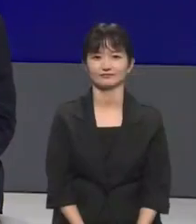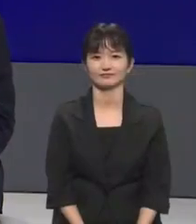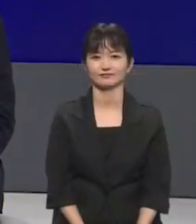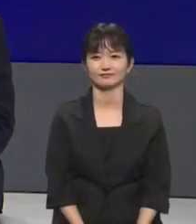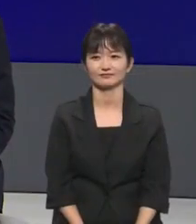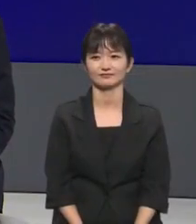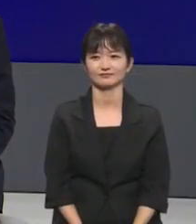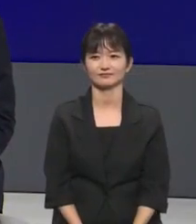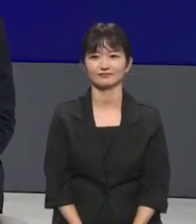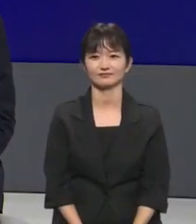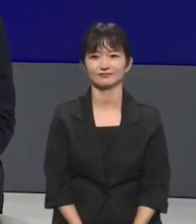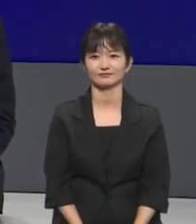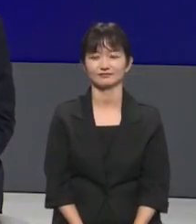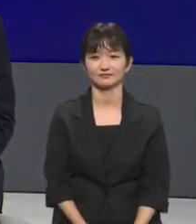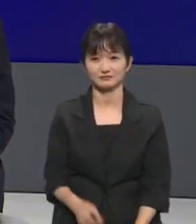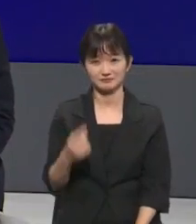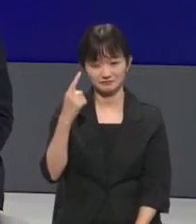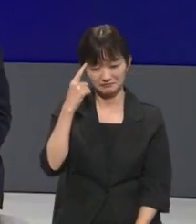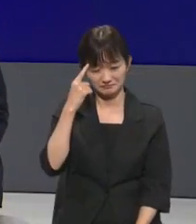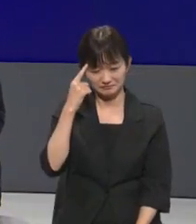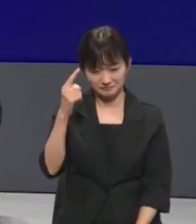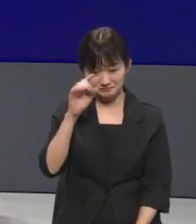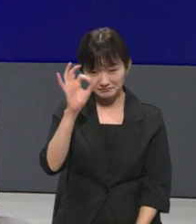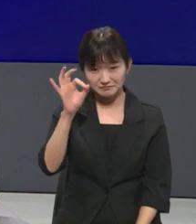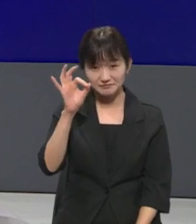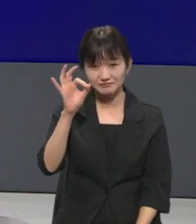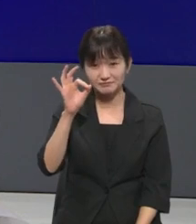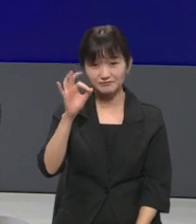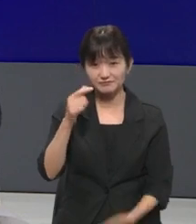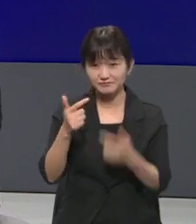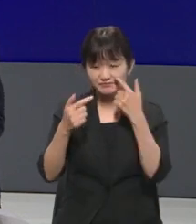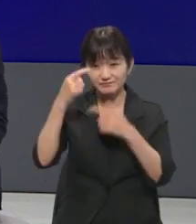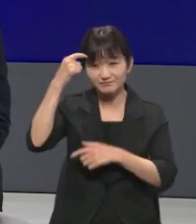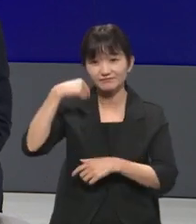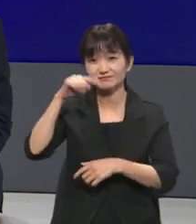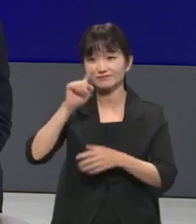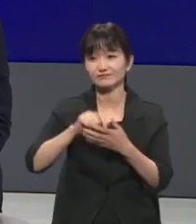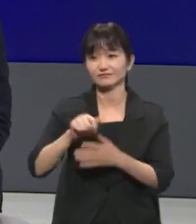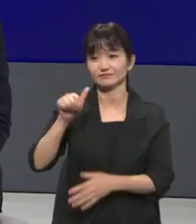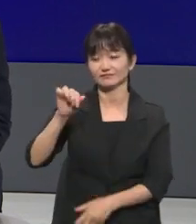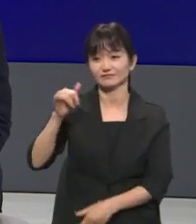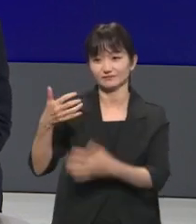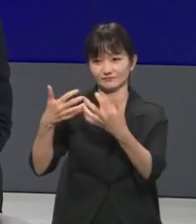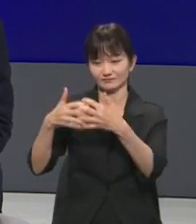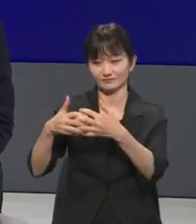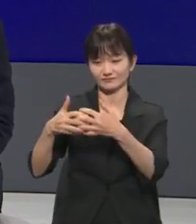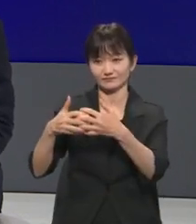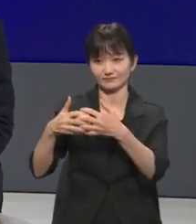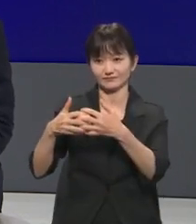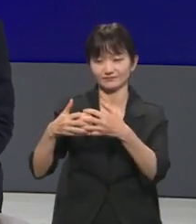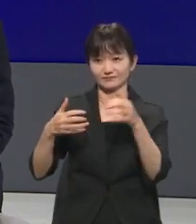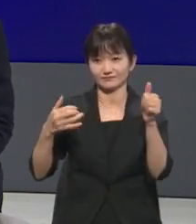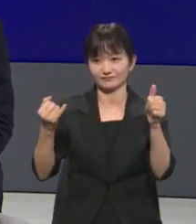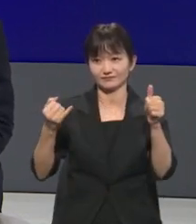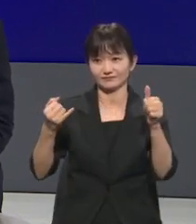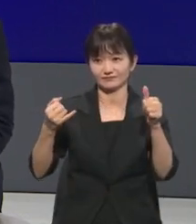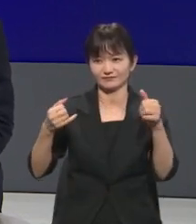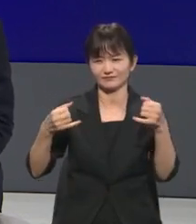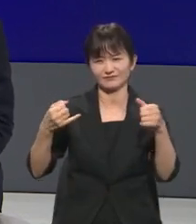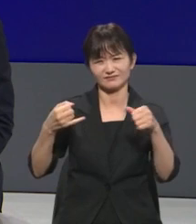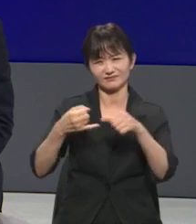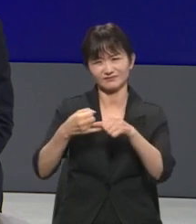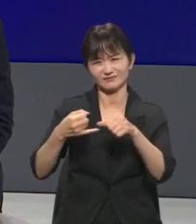네, 제가 이 아이템을 보면서 확실하게 느낀 건 AI와 연애를 해도 연애 고수와 하수는 티가